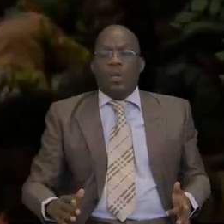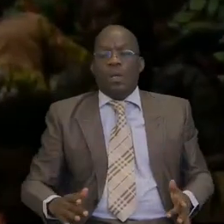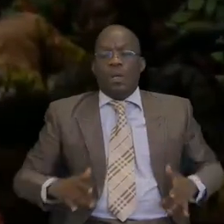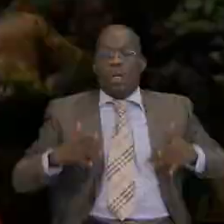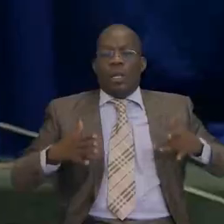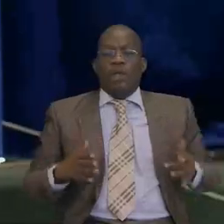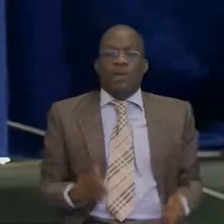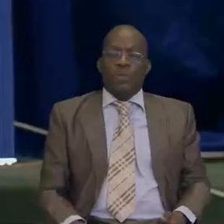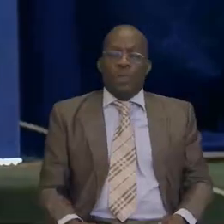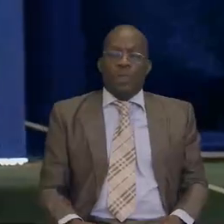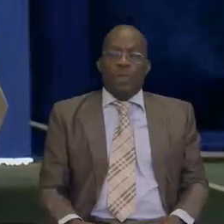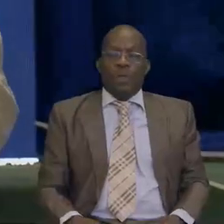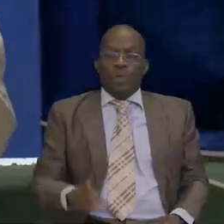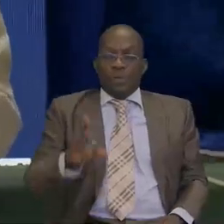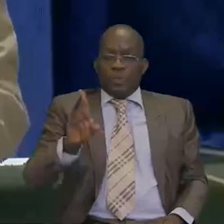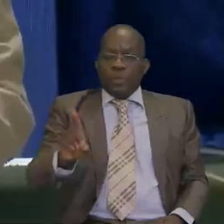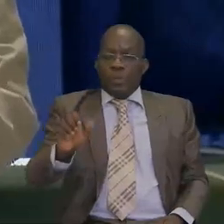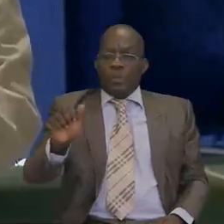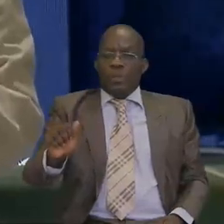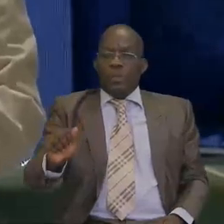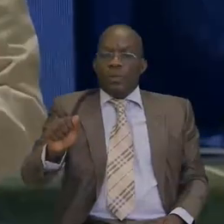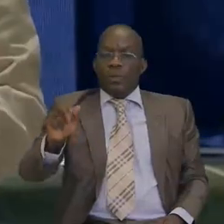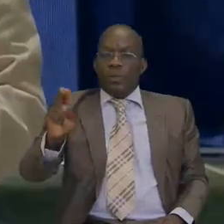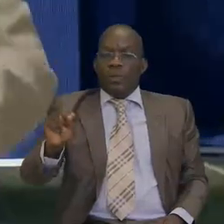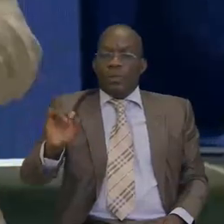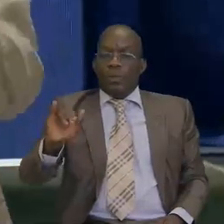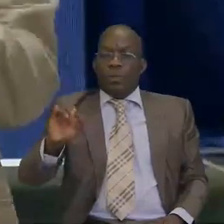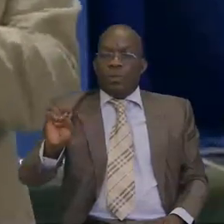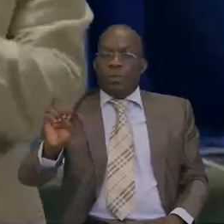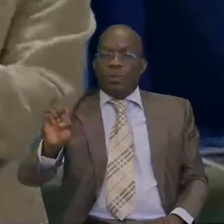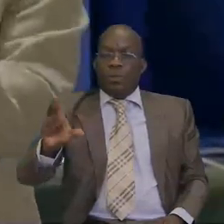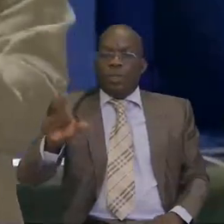Voyons Daniel au chapitre 11, 32.